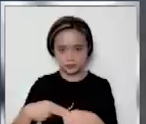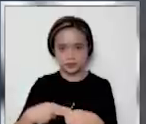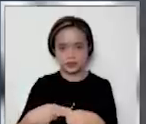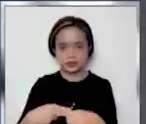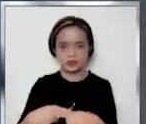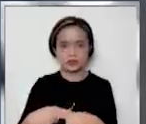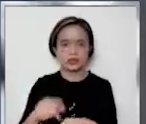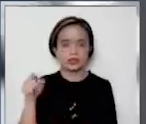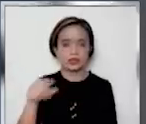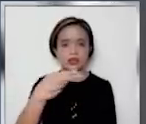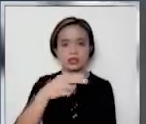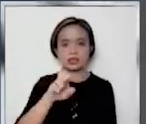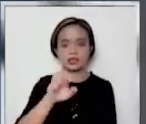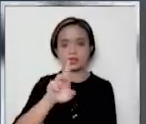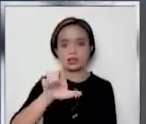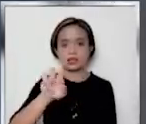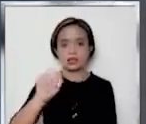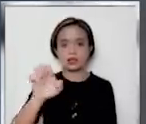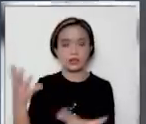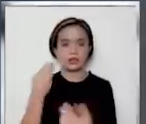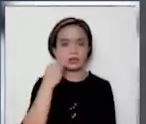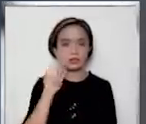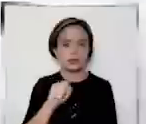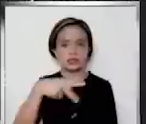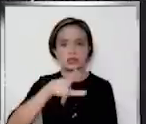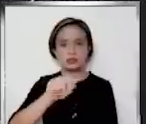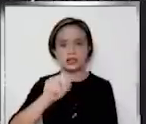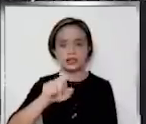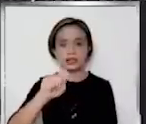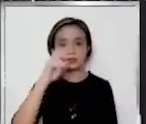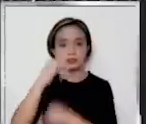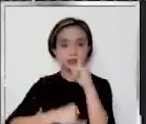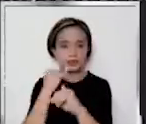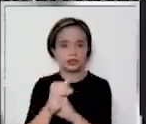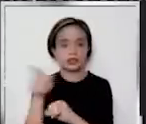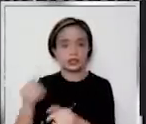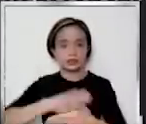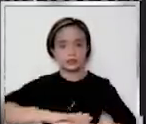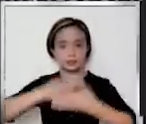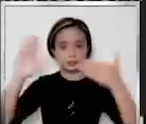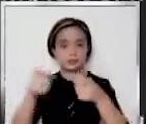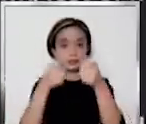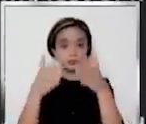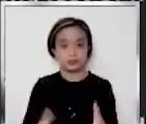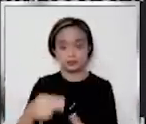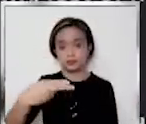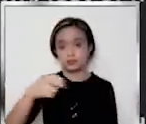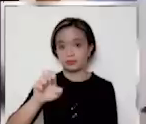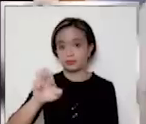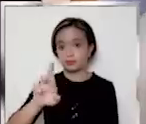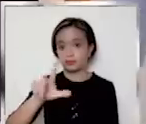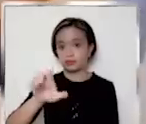Budol sa Miss Planet International sa Uganda. Sa isang vlog, ibinahagi ng manager ni Pearlene na si Wilbert Tolentino